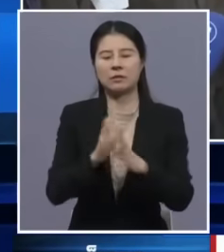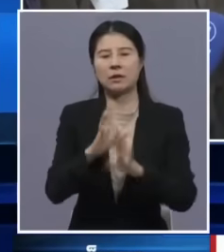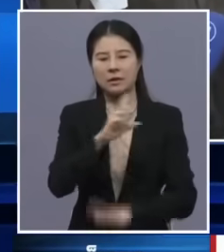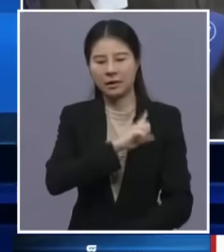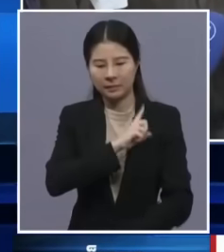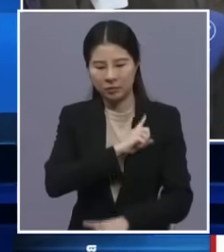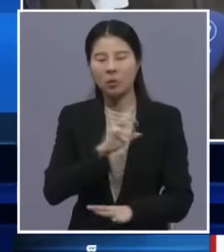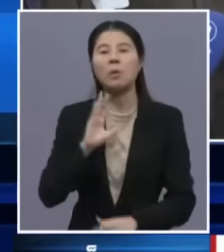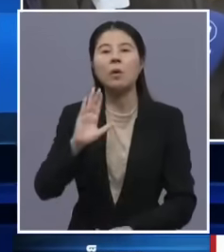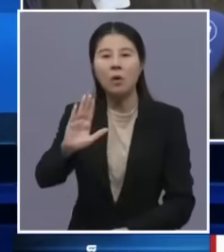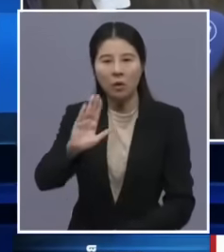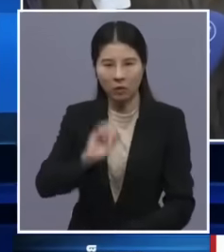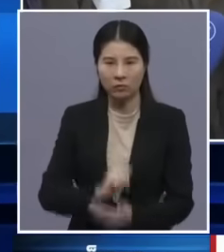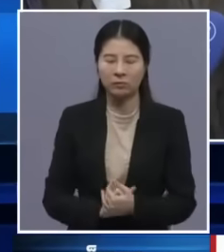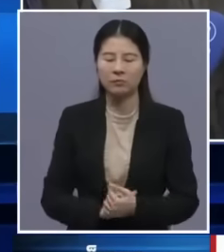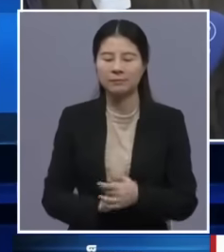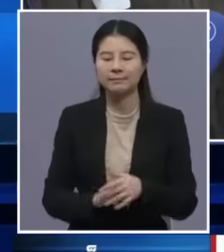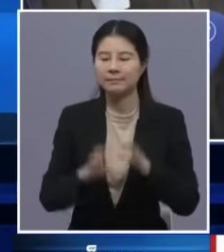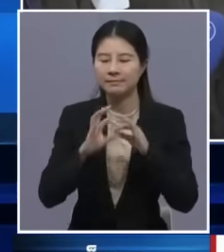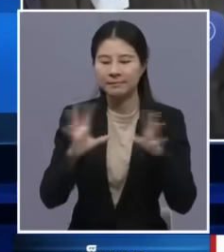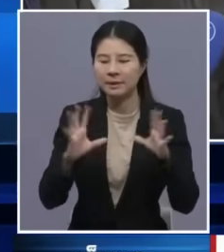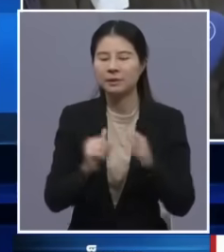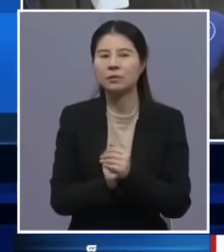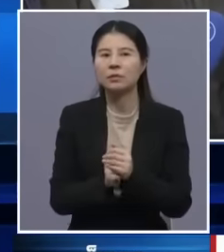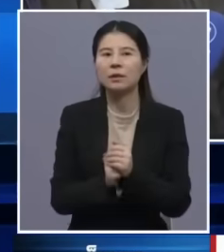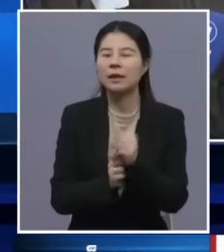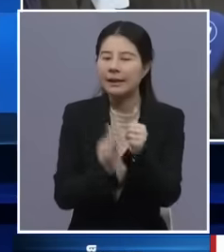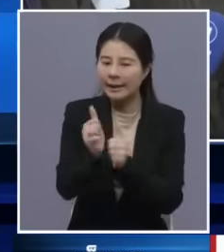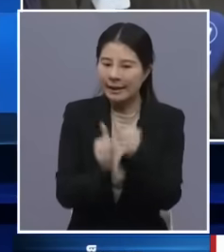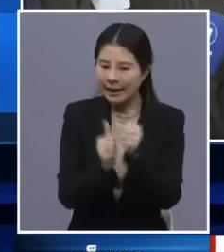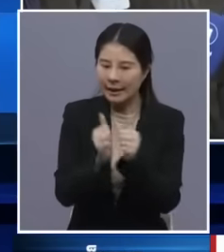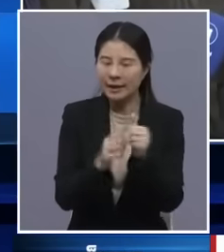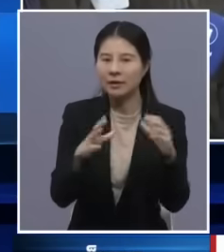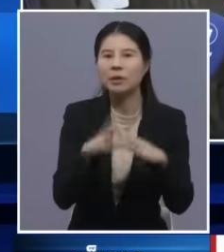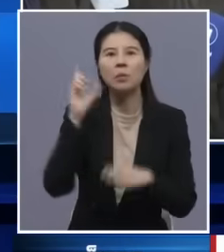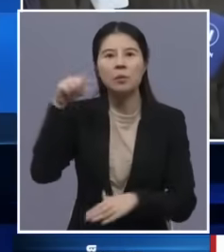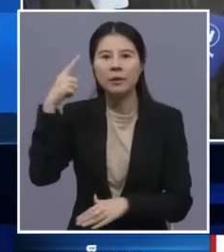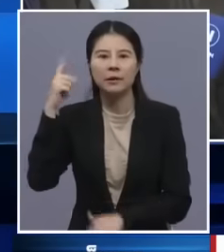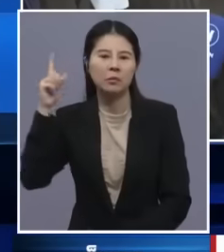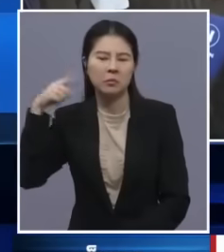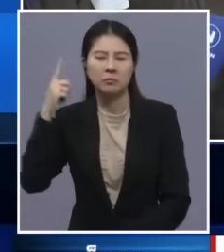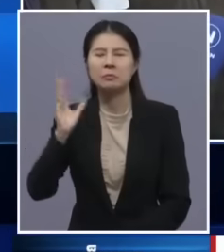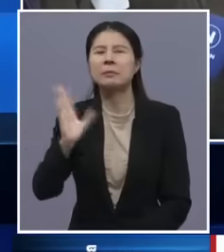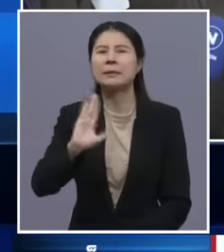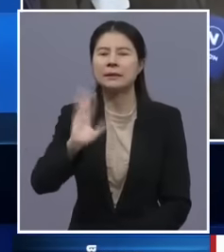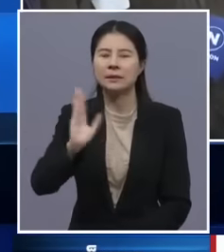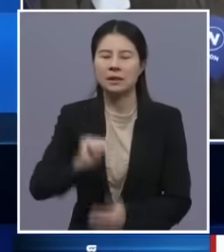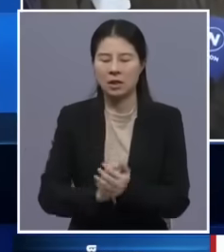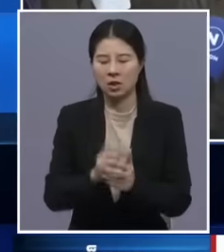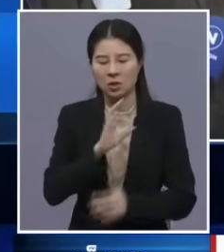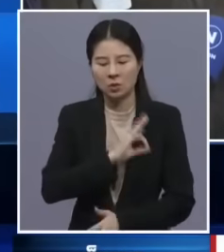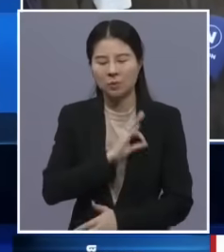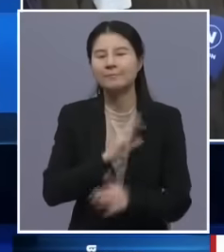พรรคแล้วก็มองว่าไม่ใช่เรื่องของภาพลักษณ์ของการแข่งขันระหว่างผู้หญิงกับผู้หญิงนะ เพราะฉะนั้นก็ยินดี